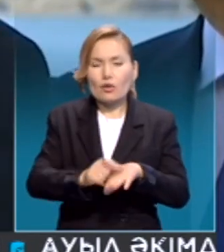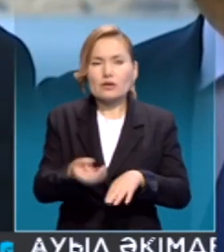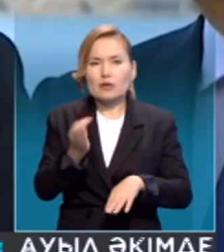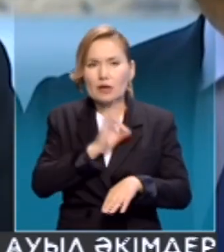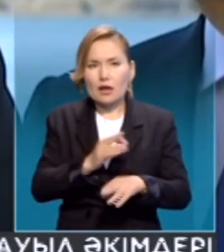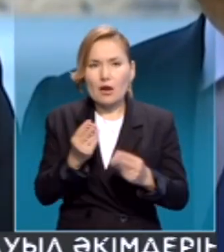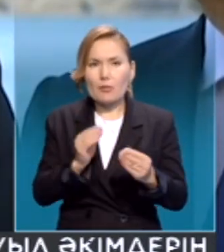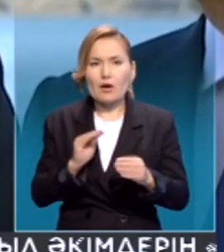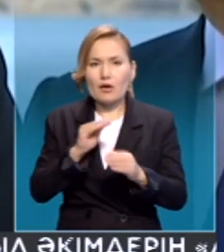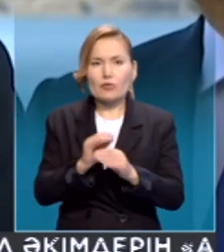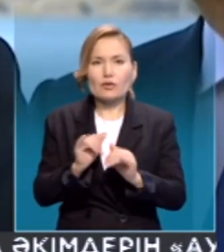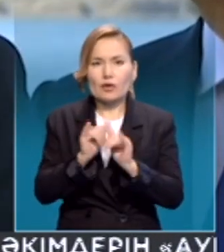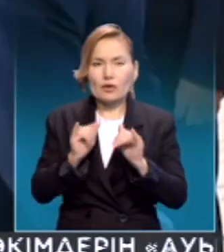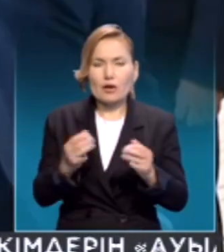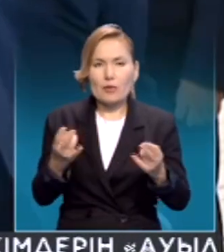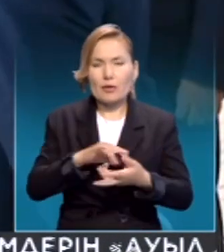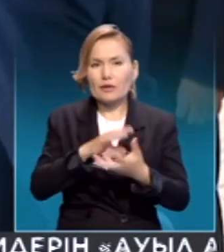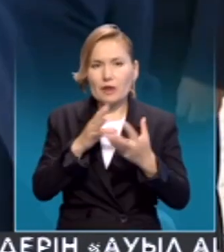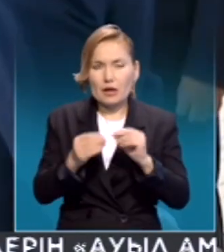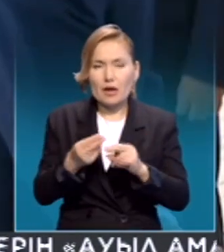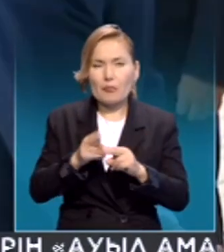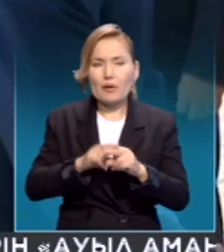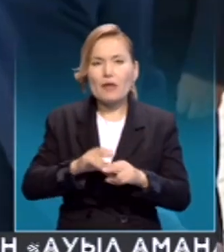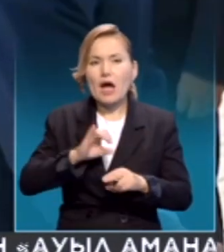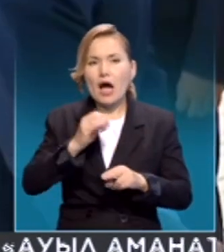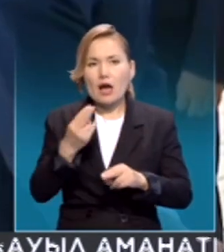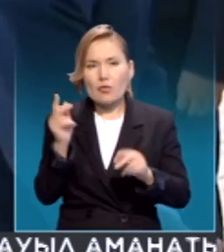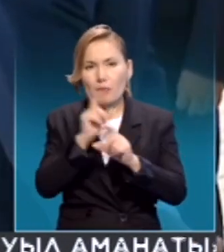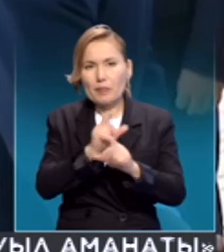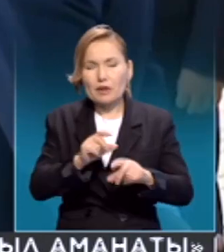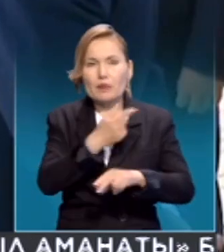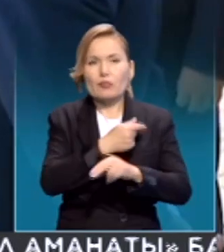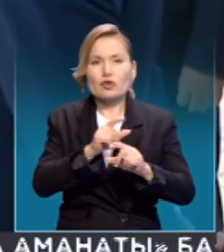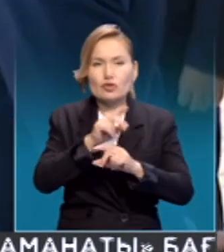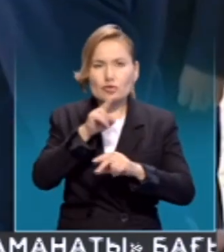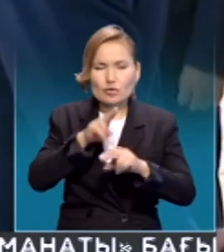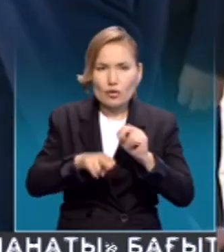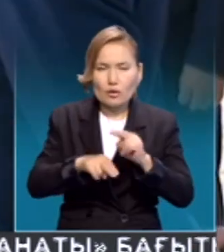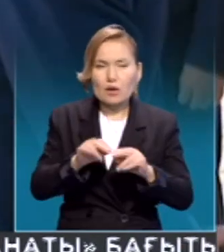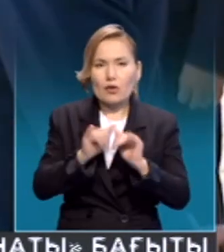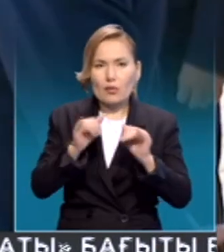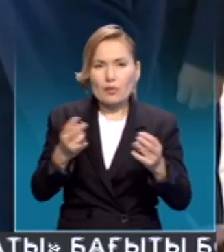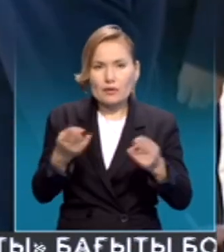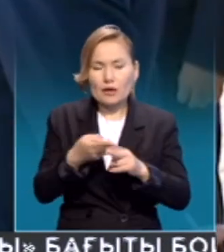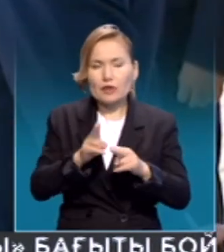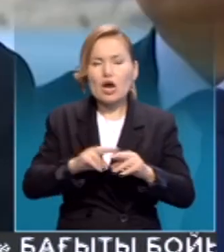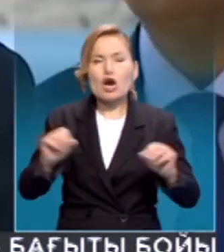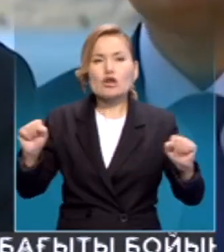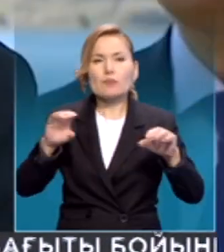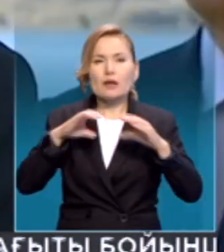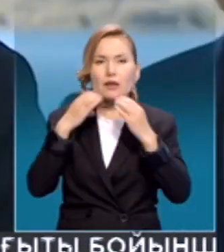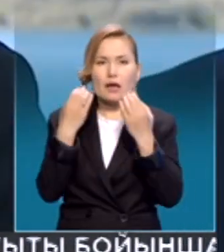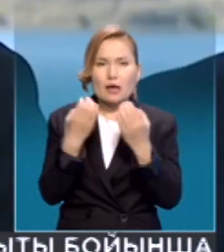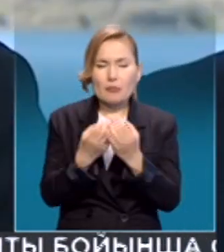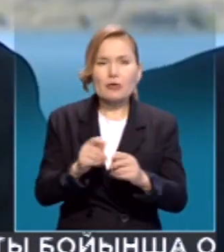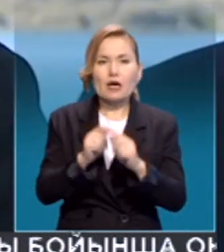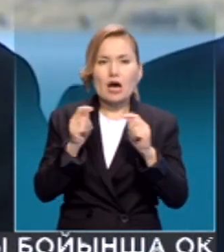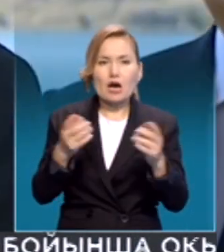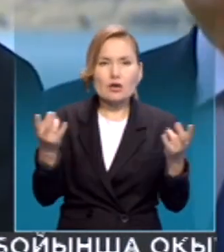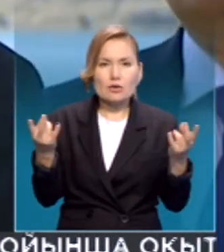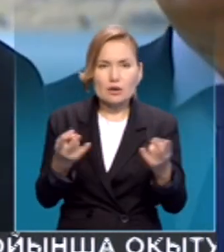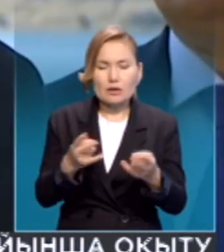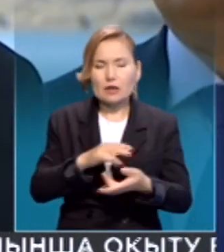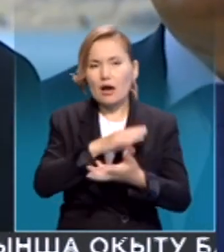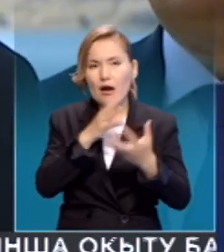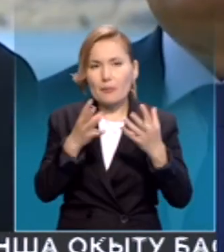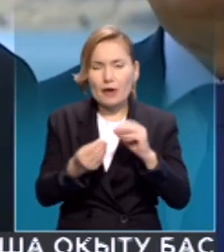ұлғайту мүмкіндігін қарастырған жөн. Әлеуметтік нысандардың құрылысына көмектесу қажет. Спорт ғимараттары керек. Жергілікті халық үлкен үміт артып отыр. Осы